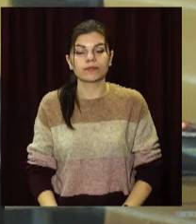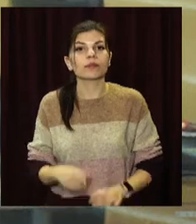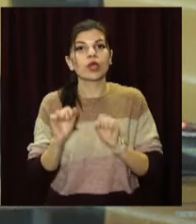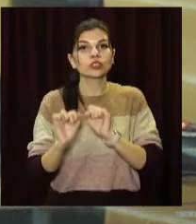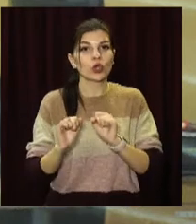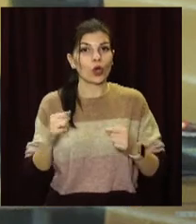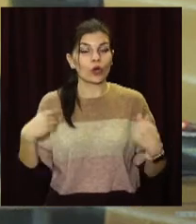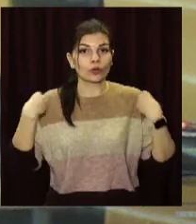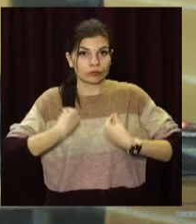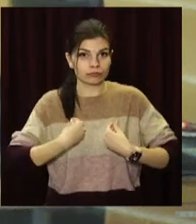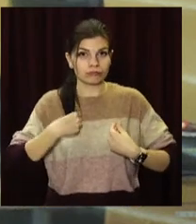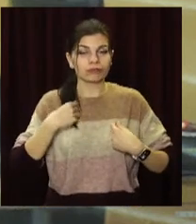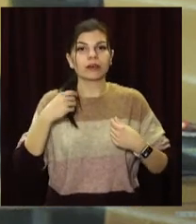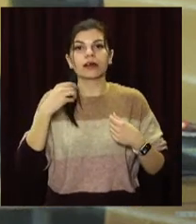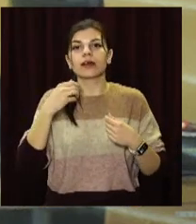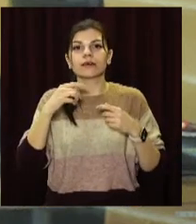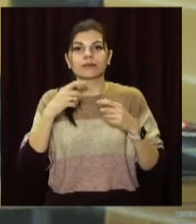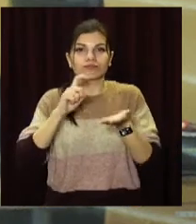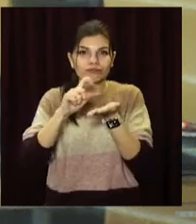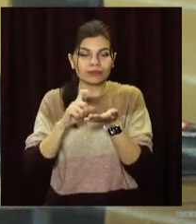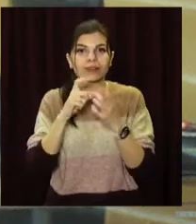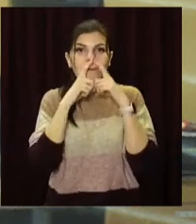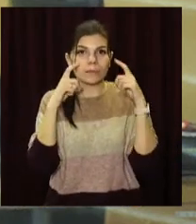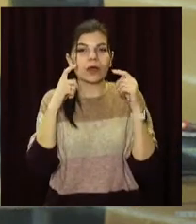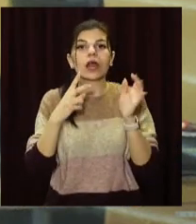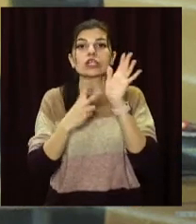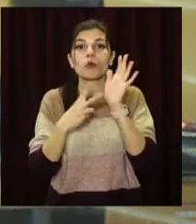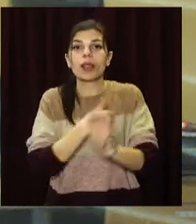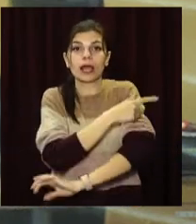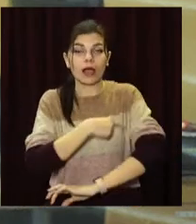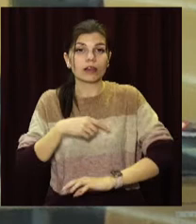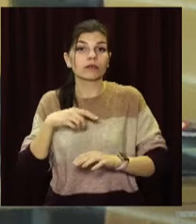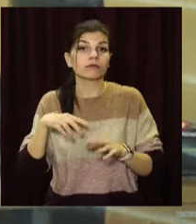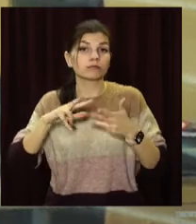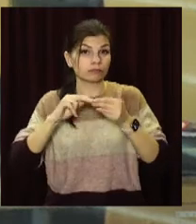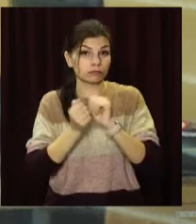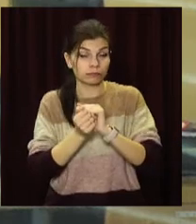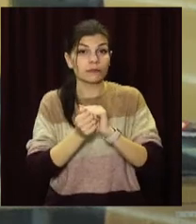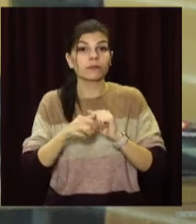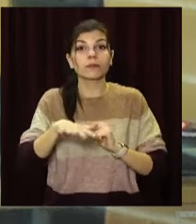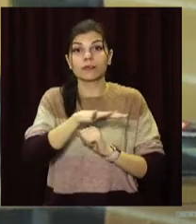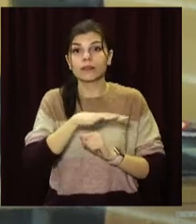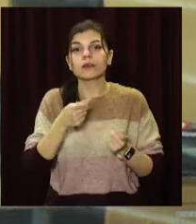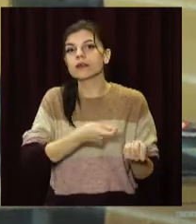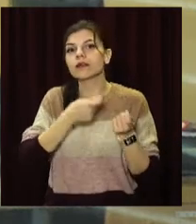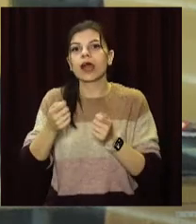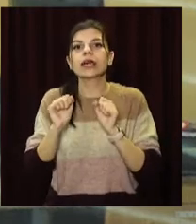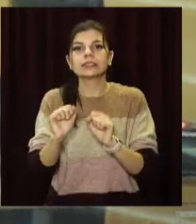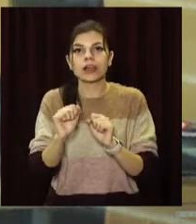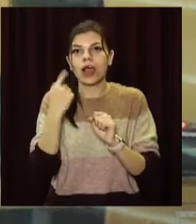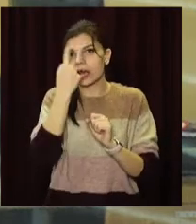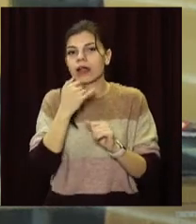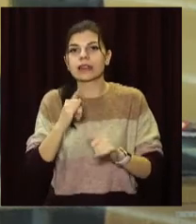Захисні костюми, антисептики та маски. До 7-ї лікарні Кам'янського привезли чергову партію індивідуальних засобів захисту